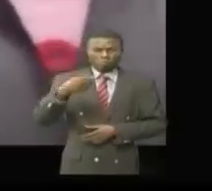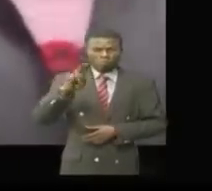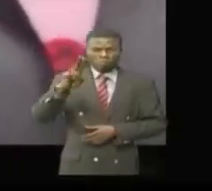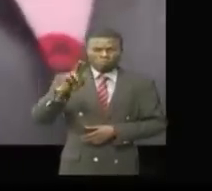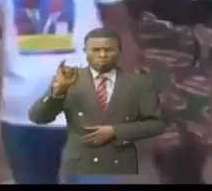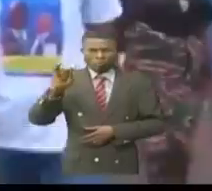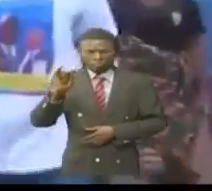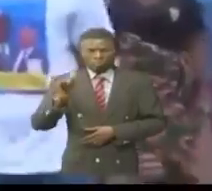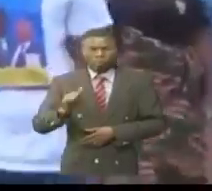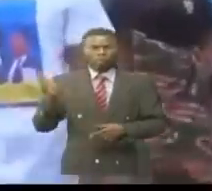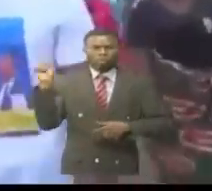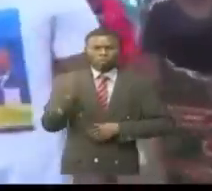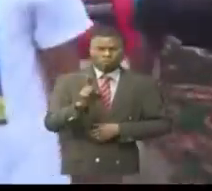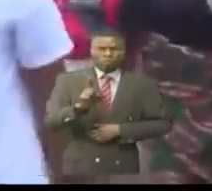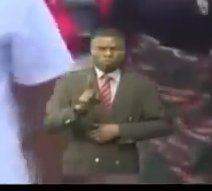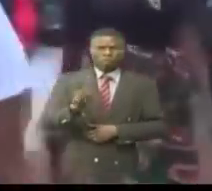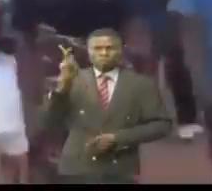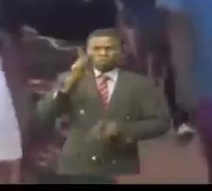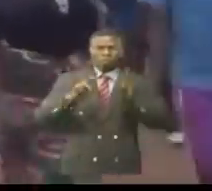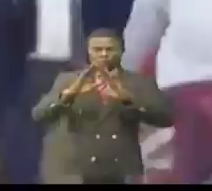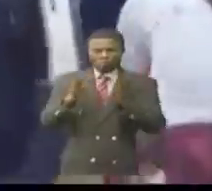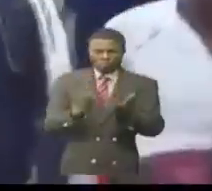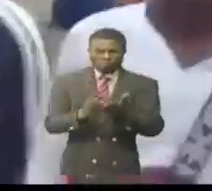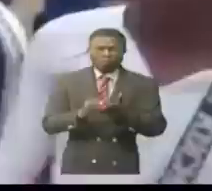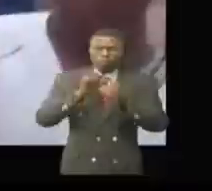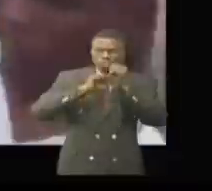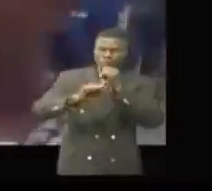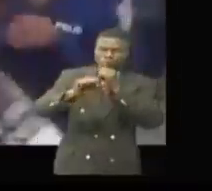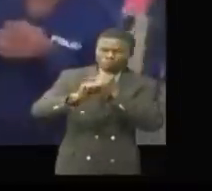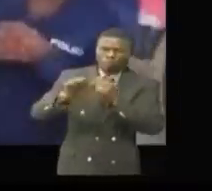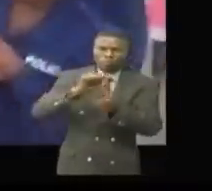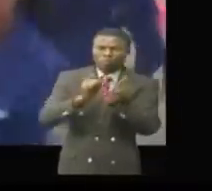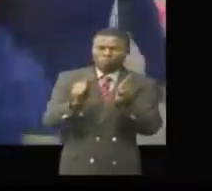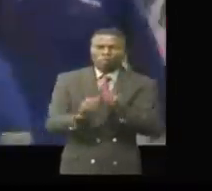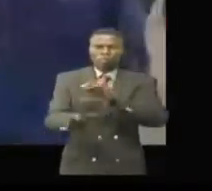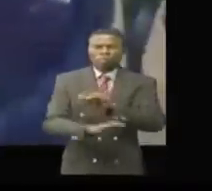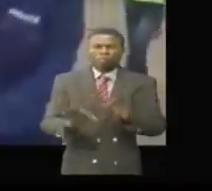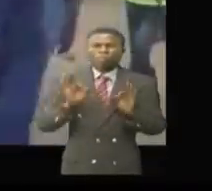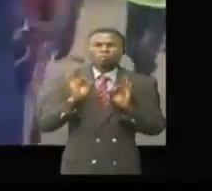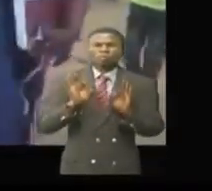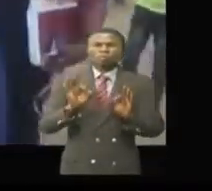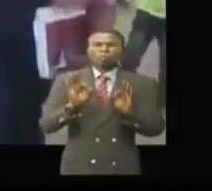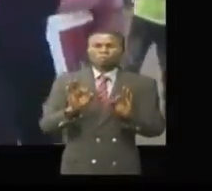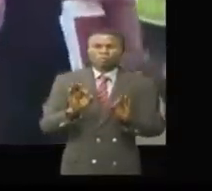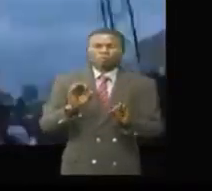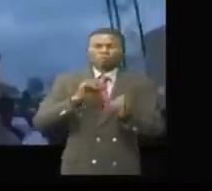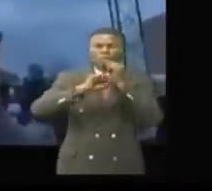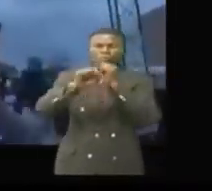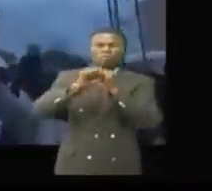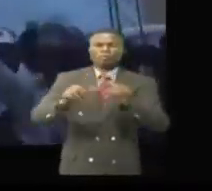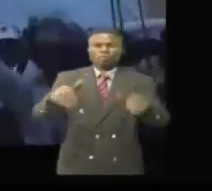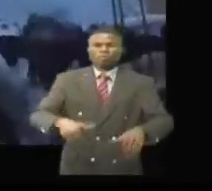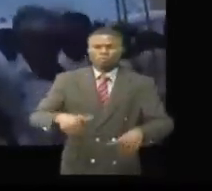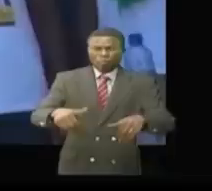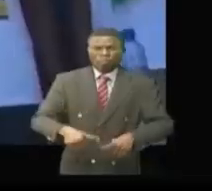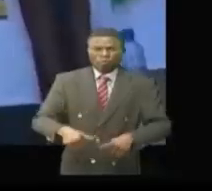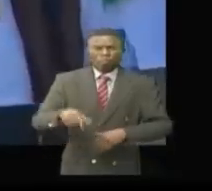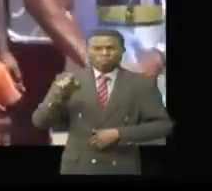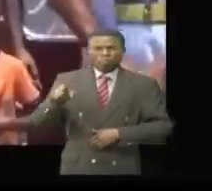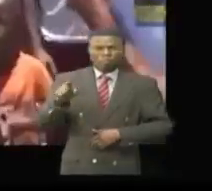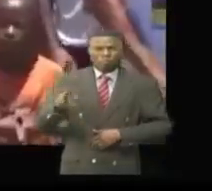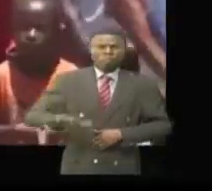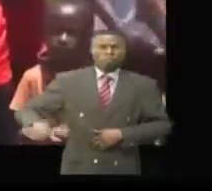en éclaireur auprès de ses populations pour les sensibiliser sur les nouvelles bases adoptées sur la promotion de l'agriculture dans toute l'étendue du